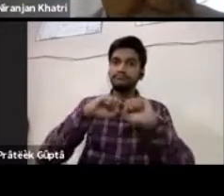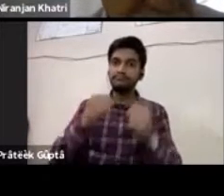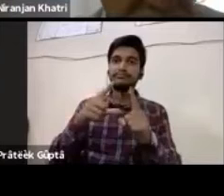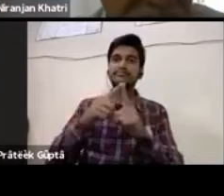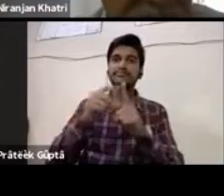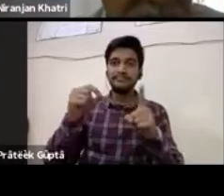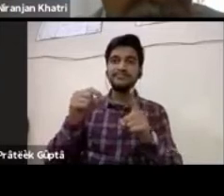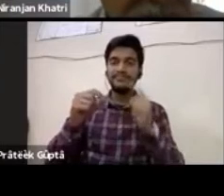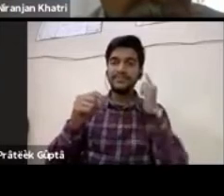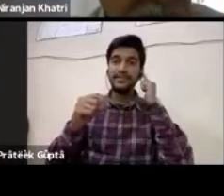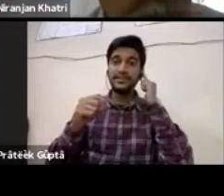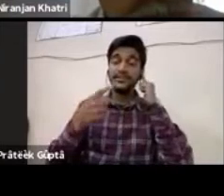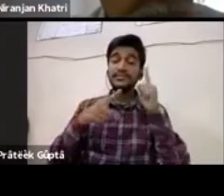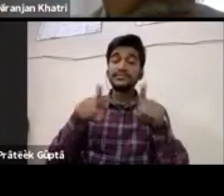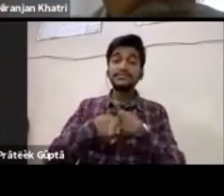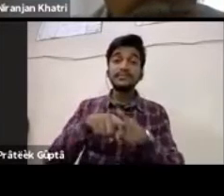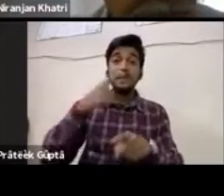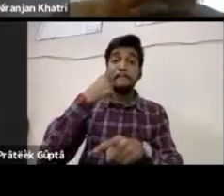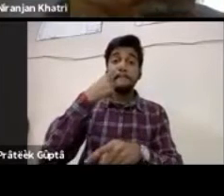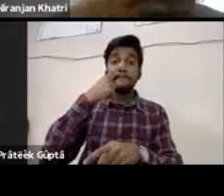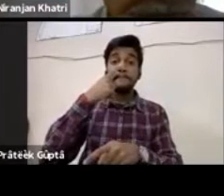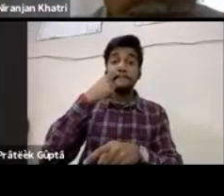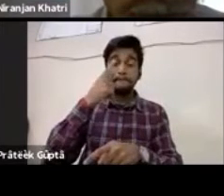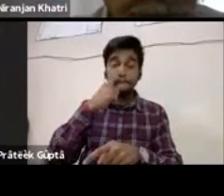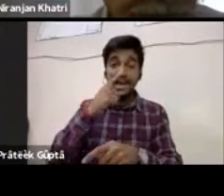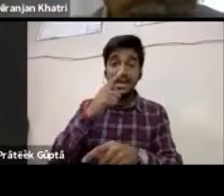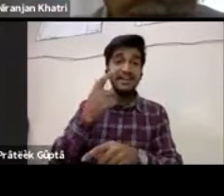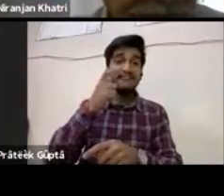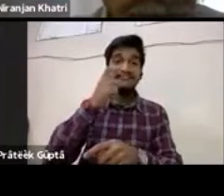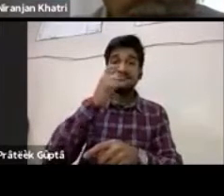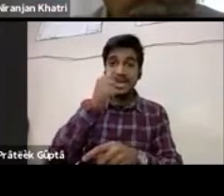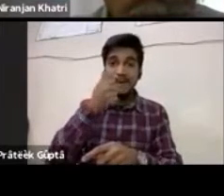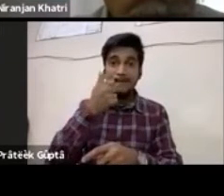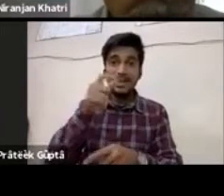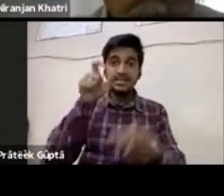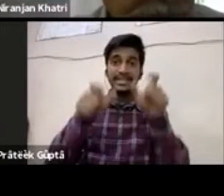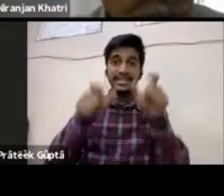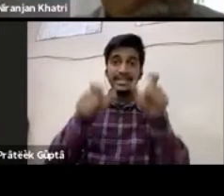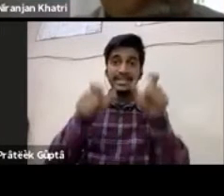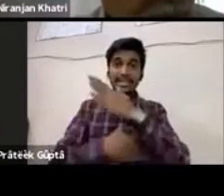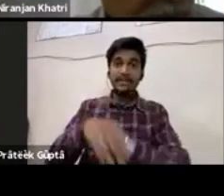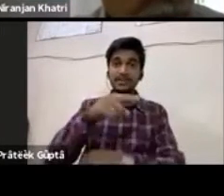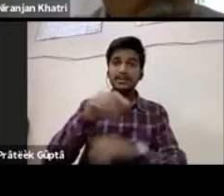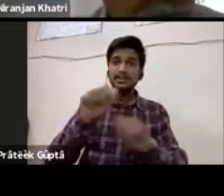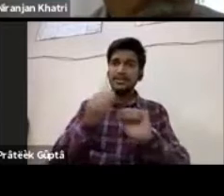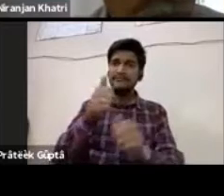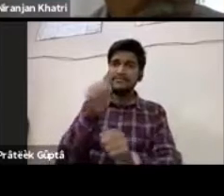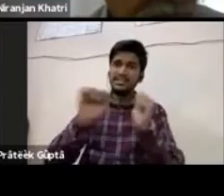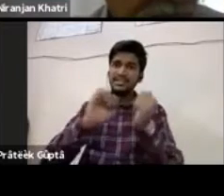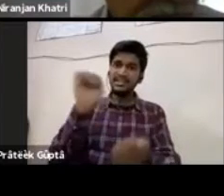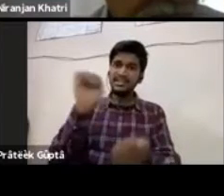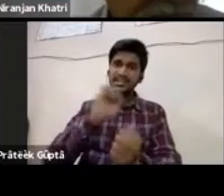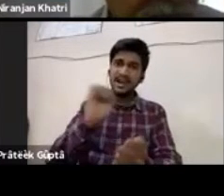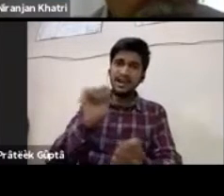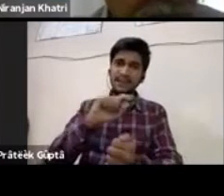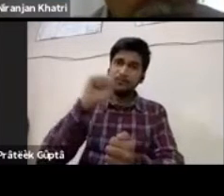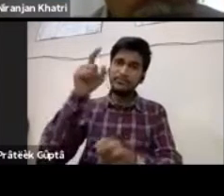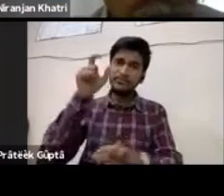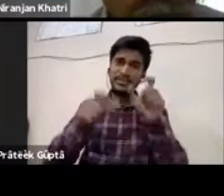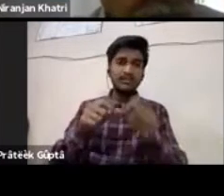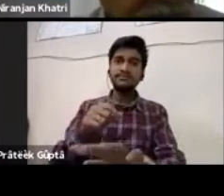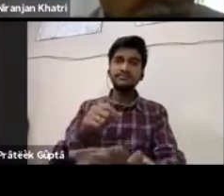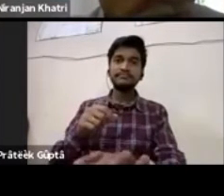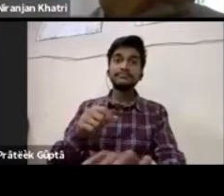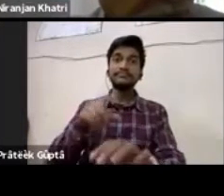मेल फीमेल कैटेगरिकल टर्म है, एलिजिबल फॉर ड्राइविंग नॉट एलिजिबल फॉर ड्राइविंग हम ये कैटेगरी बना सकते हैं, बट एबल